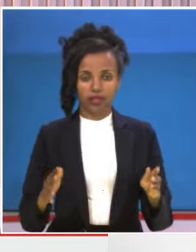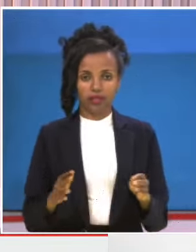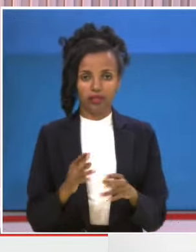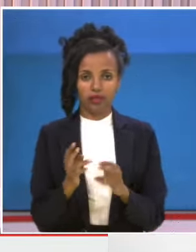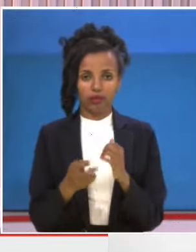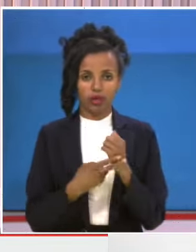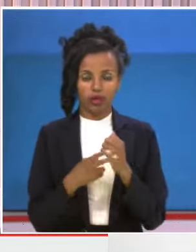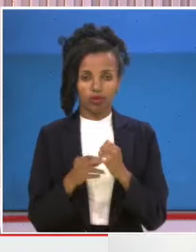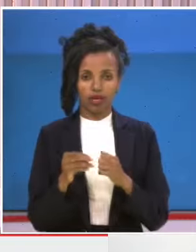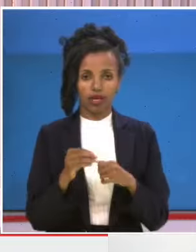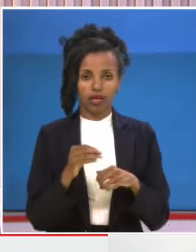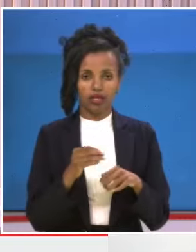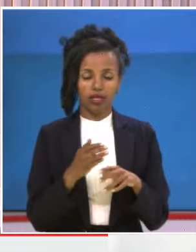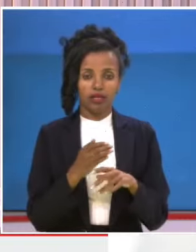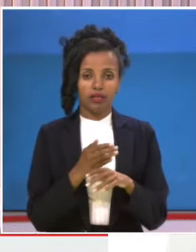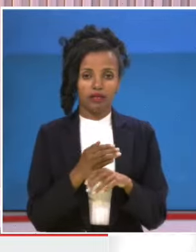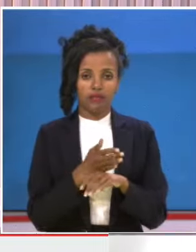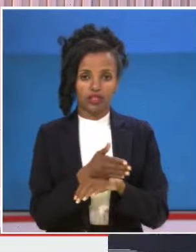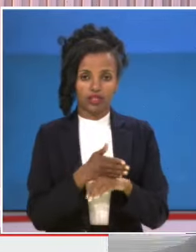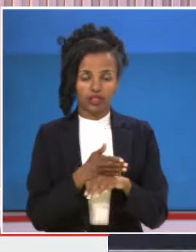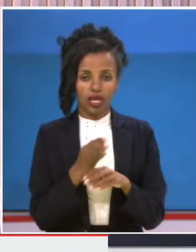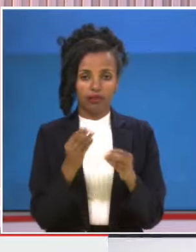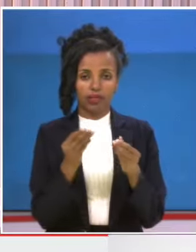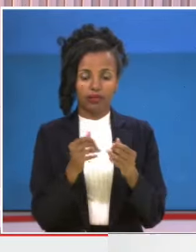ላይ በርጥበት እንዳይጠቃ